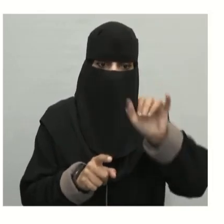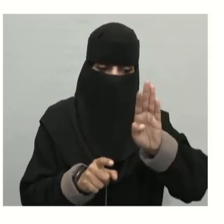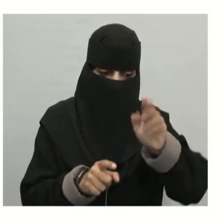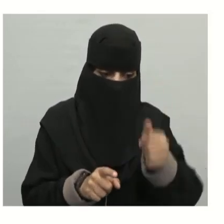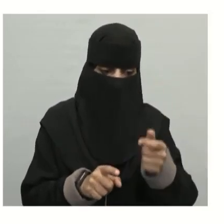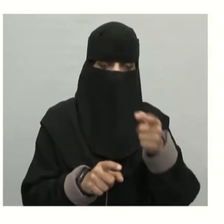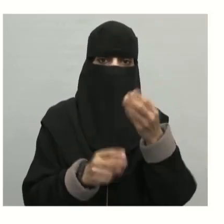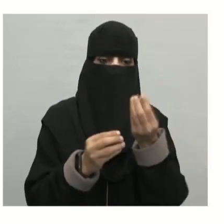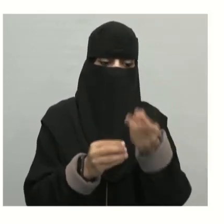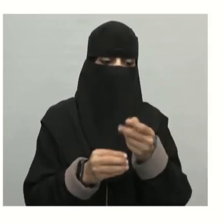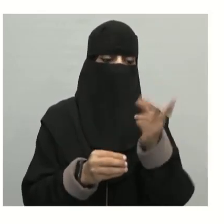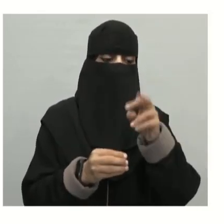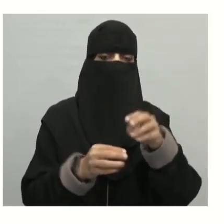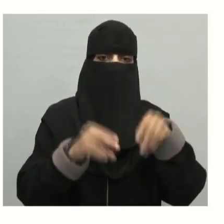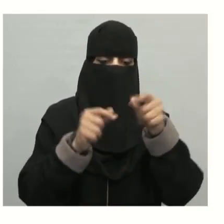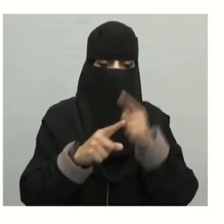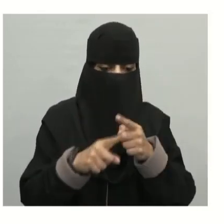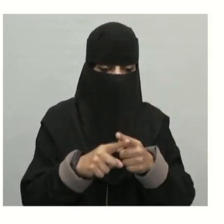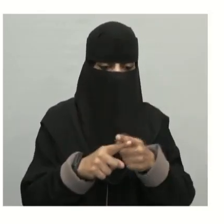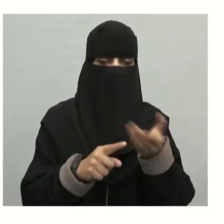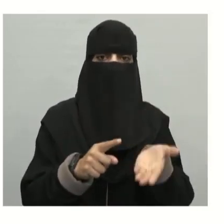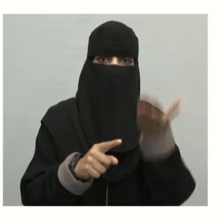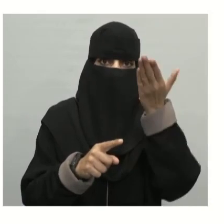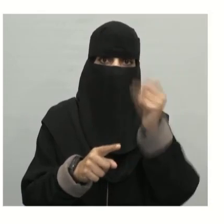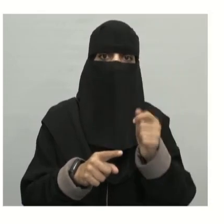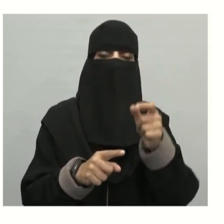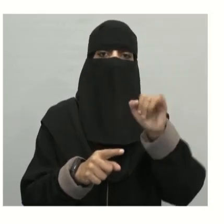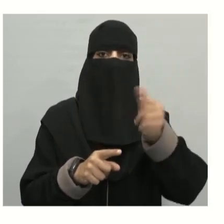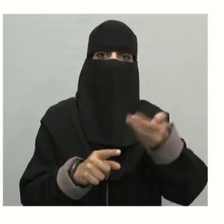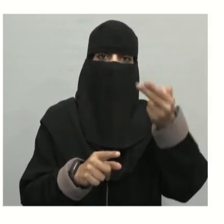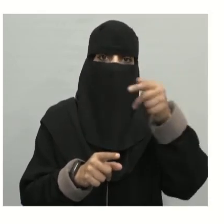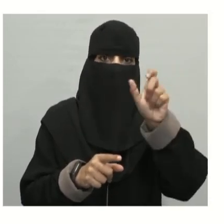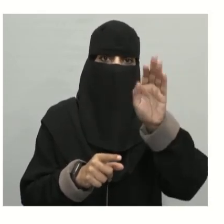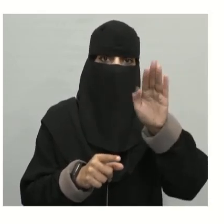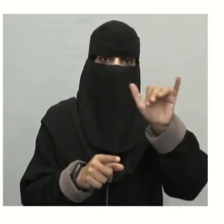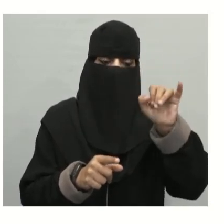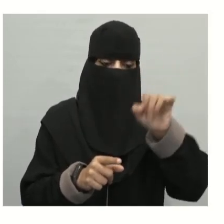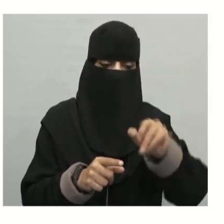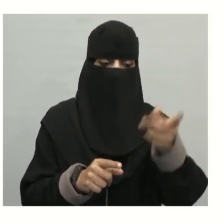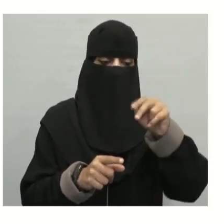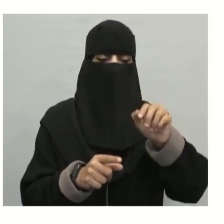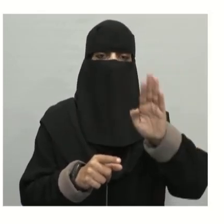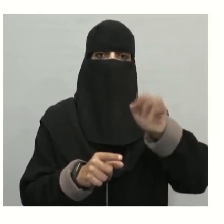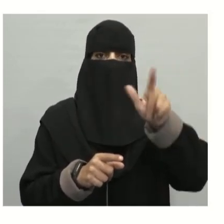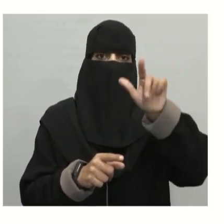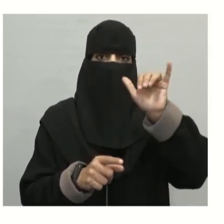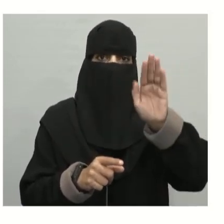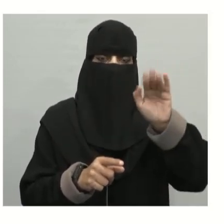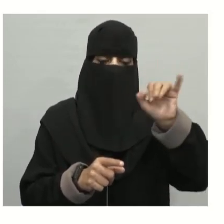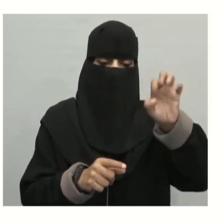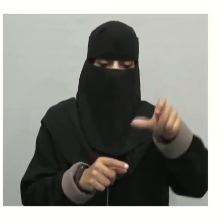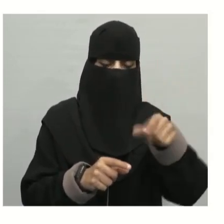وتحتوي الصهاره على الحديد والمغنيسيوم والكالسيوم سيعطيني صخر غامق اللون